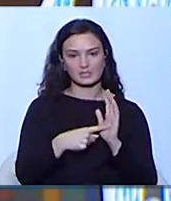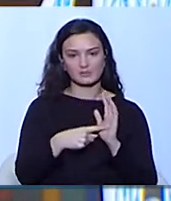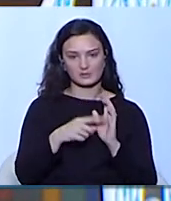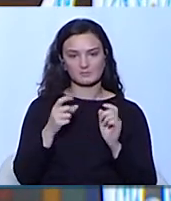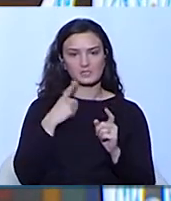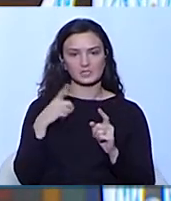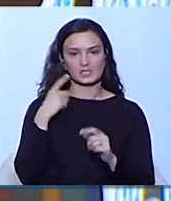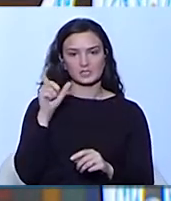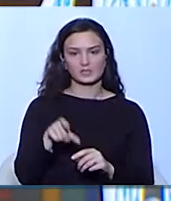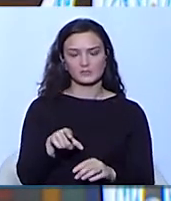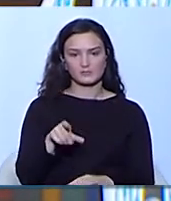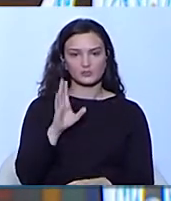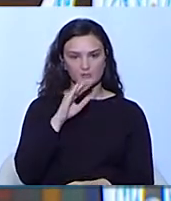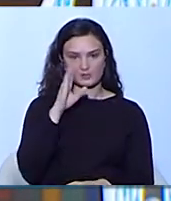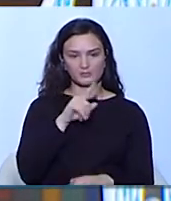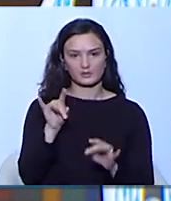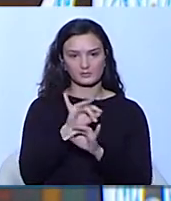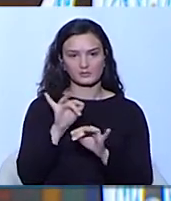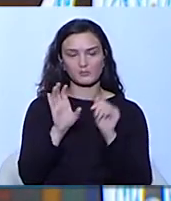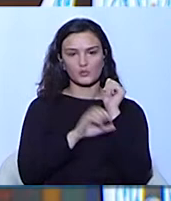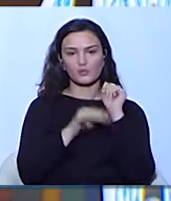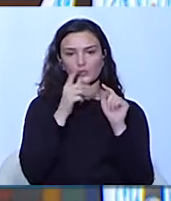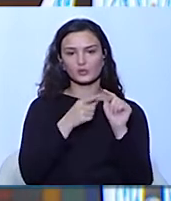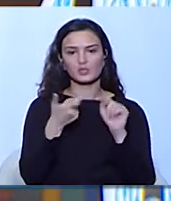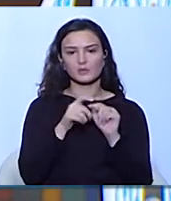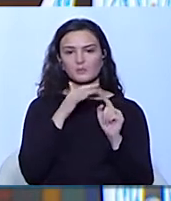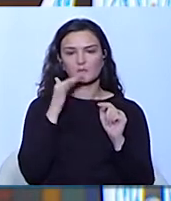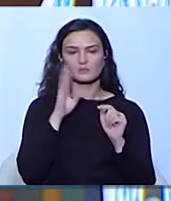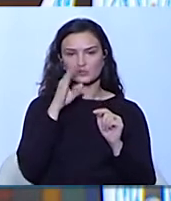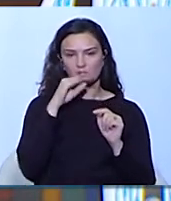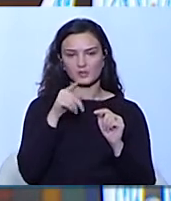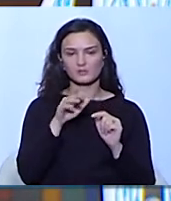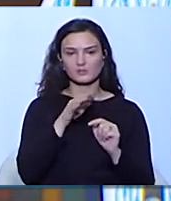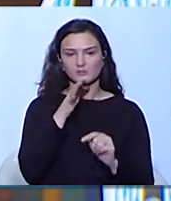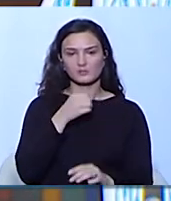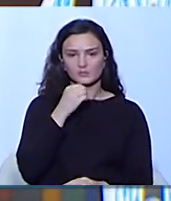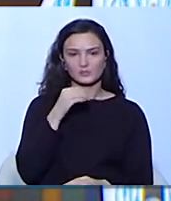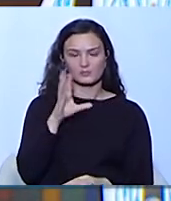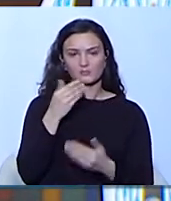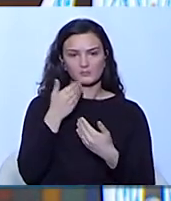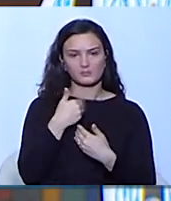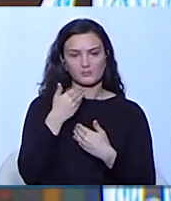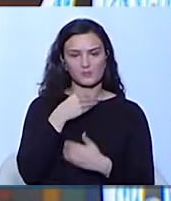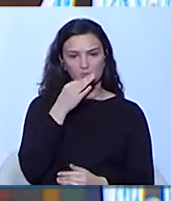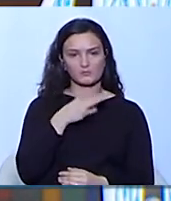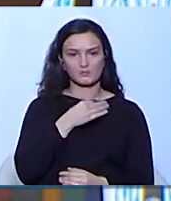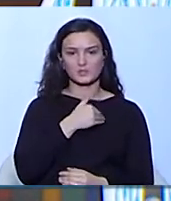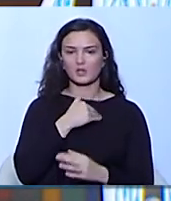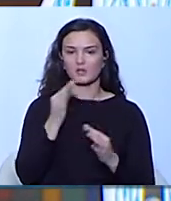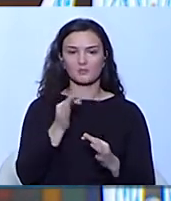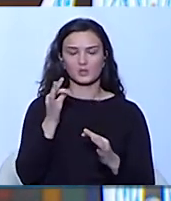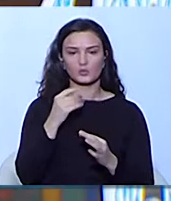გაიარონ სპეციალისტთან მშობლებმა. Და ბოლო პერიოდში საკმაოდ ბევრი მშობელი, რომელსაც მოზარდი ყავს, მაკითხავს და მეუბნება. მინდა რომ